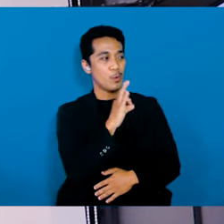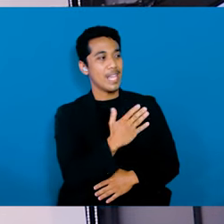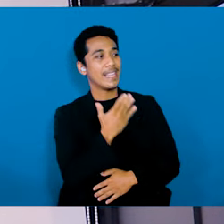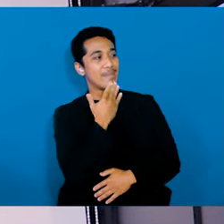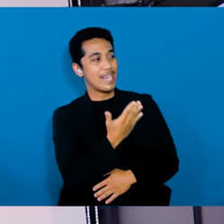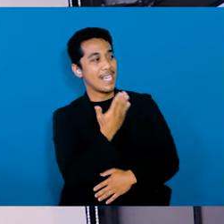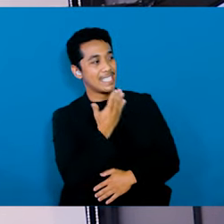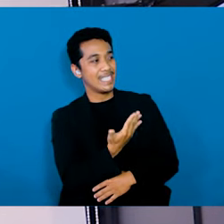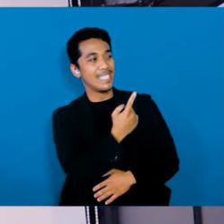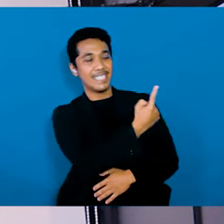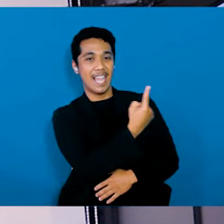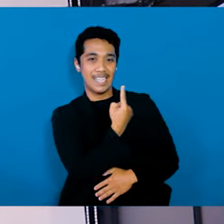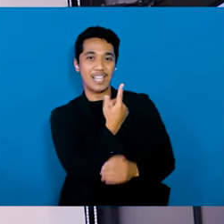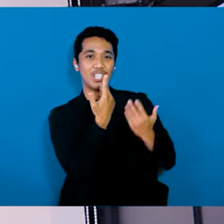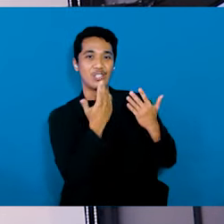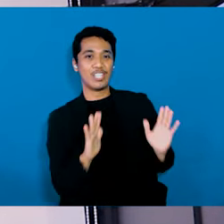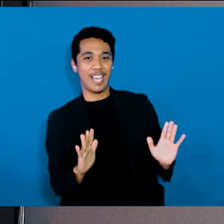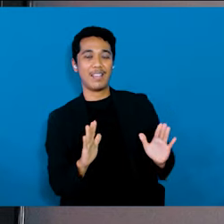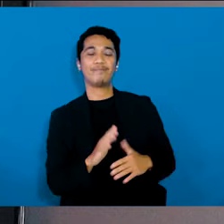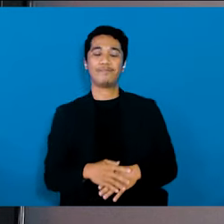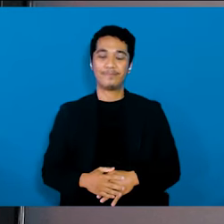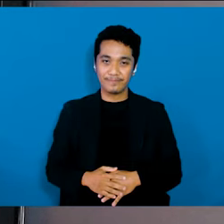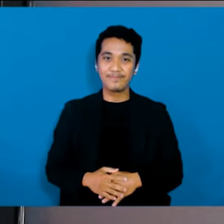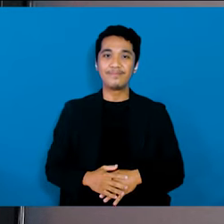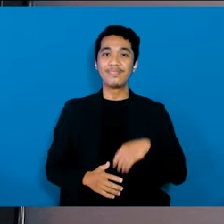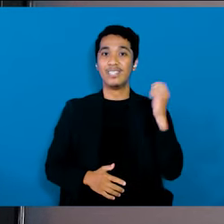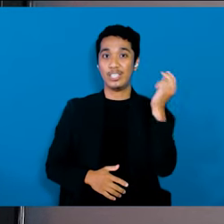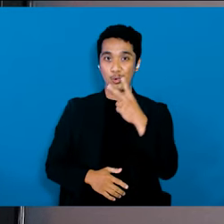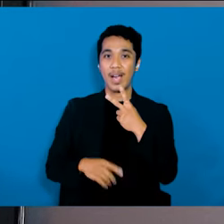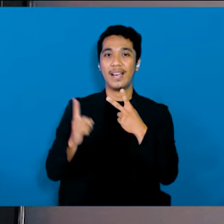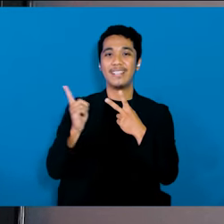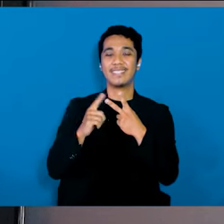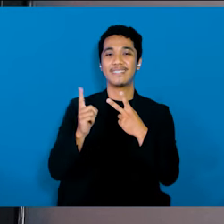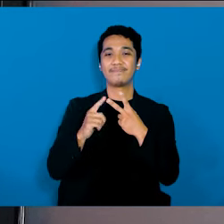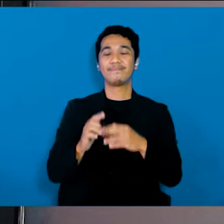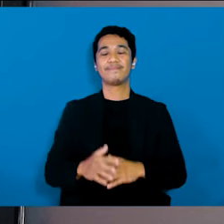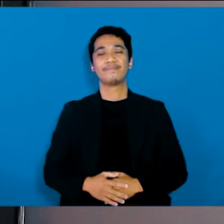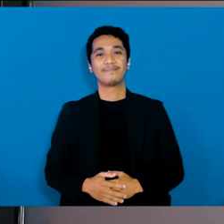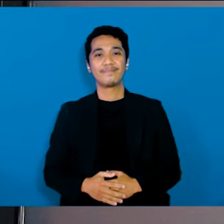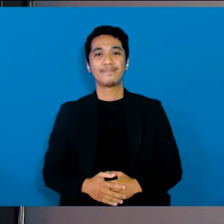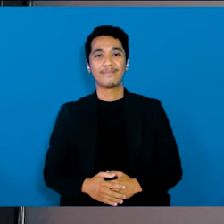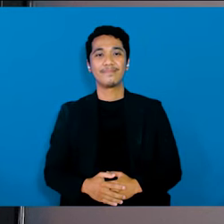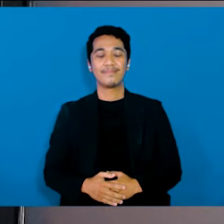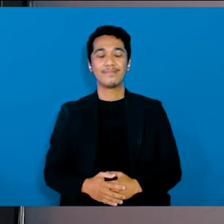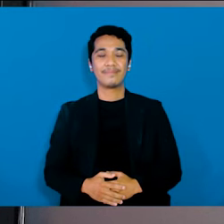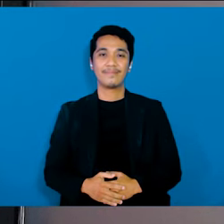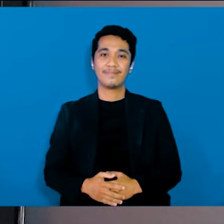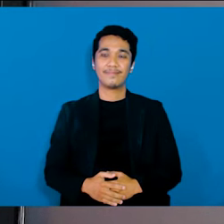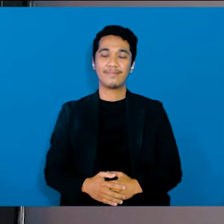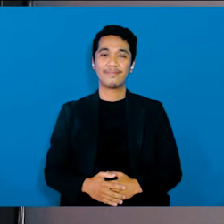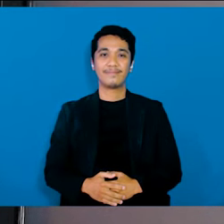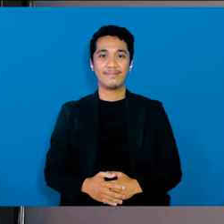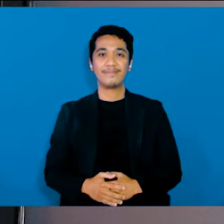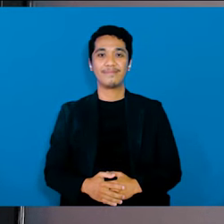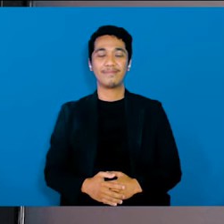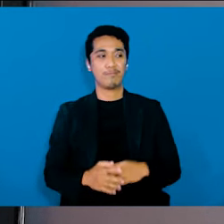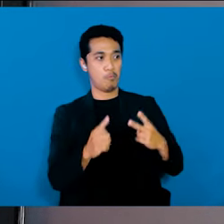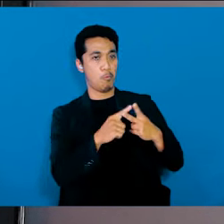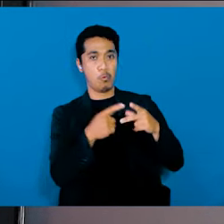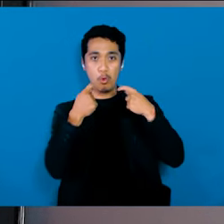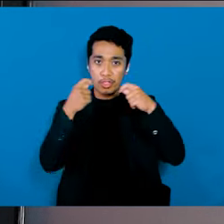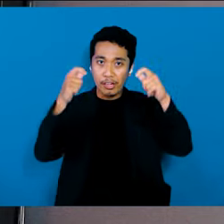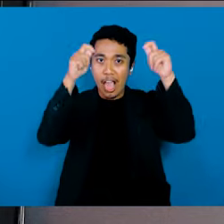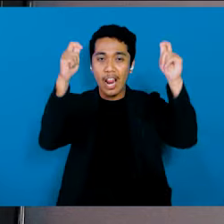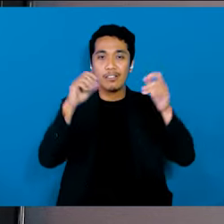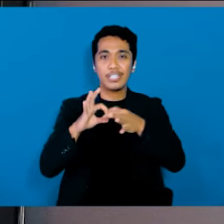Harus. Terima kasih Ibu sudah hadir. Kemudian yang kedua, tidak kalah tenarnya untuk di